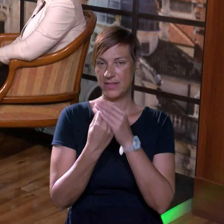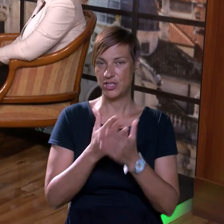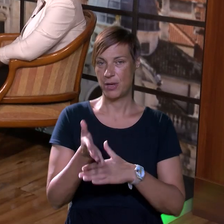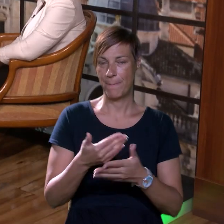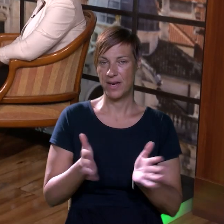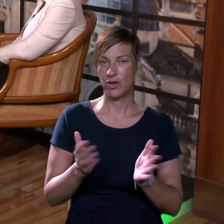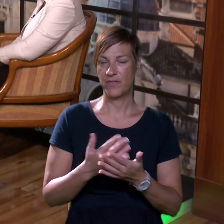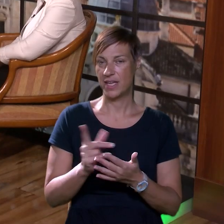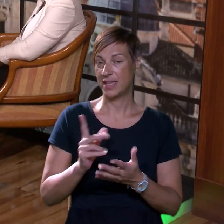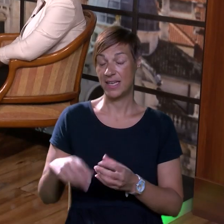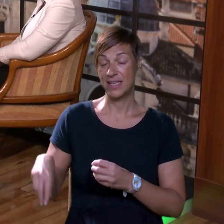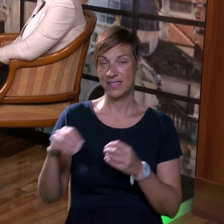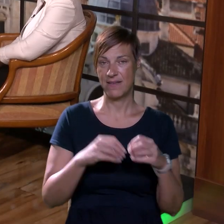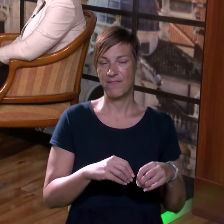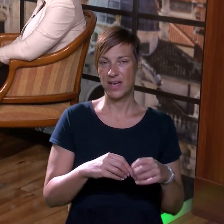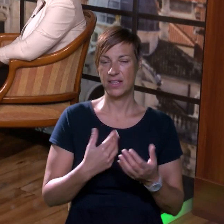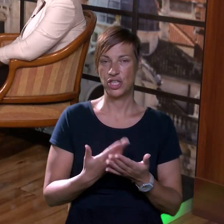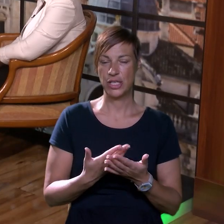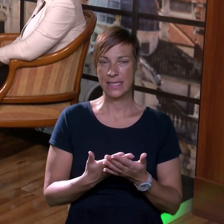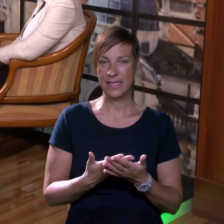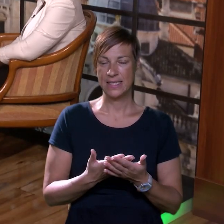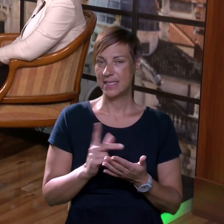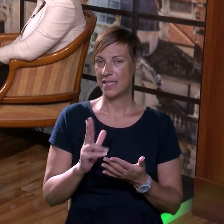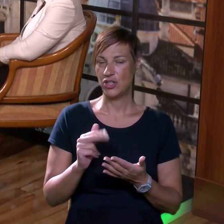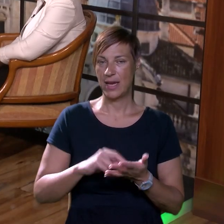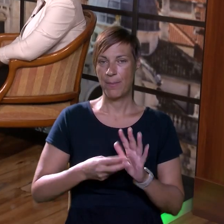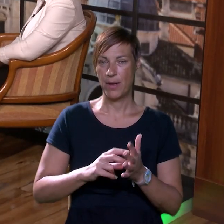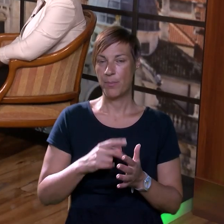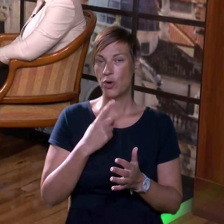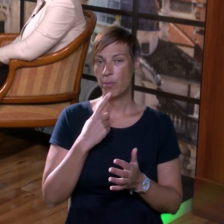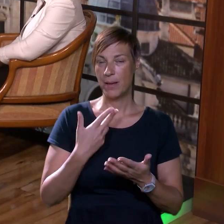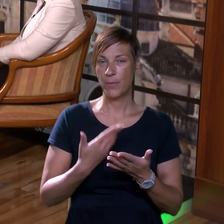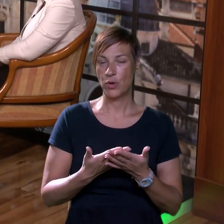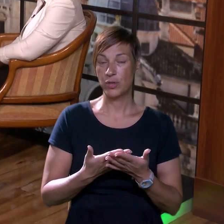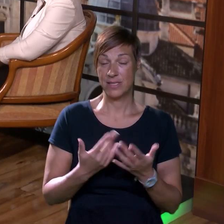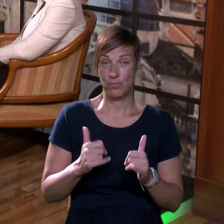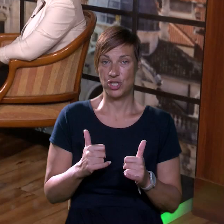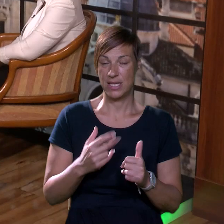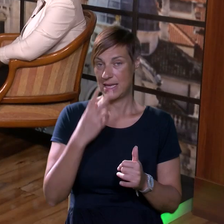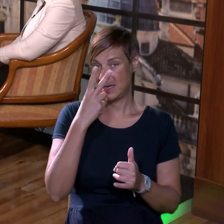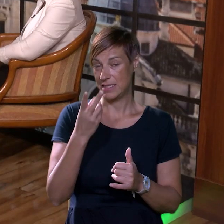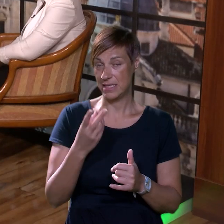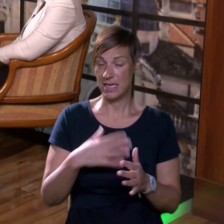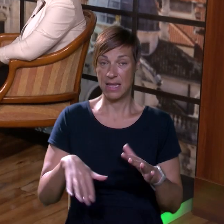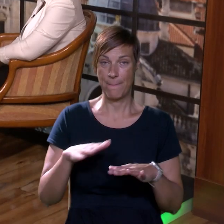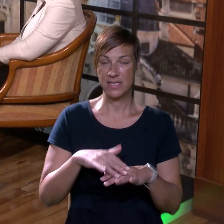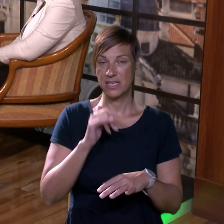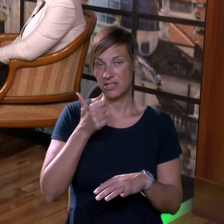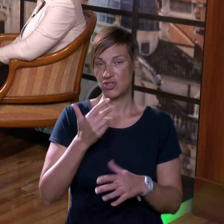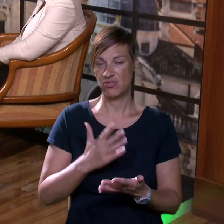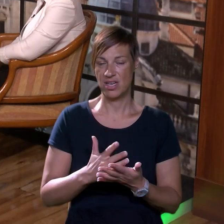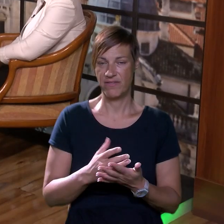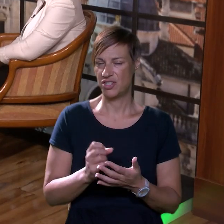u ruci preko vrata i nije se vratio. Zato ne postoji problem koji se možda danas izgleda prestrašan,